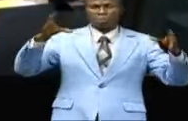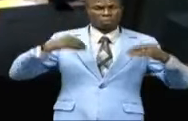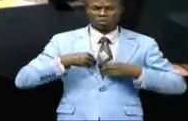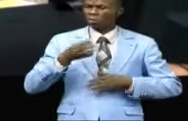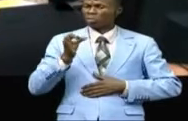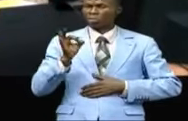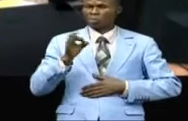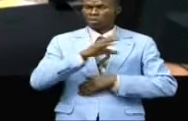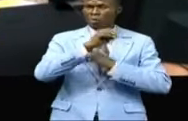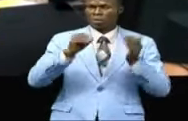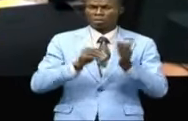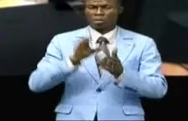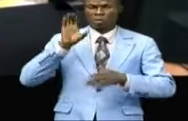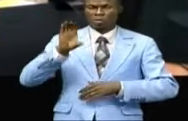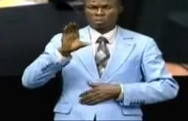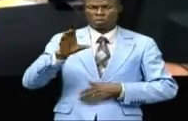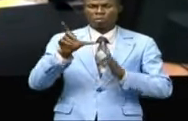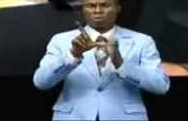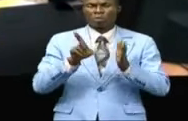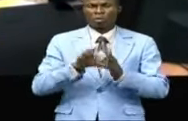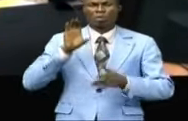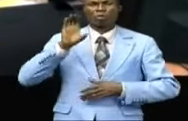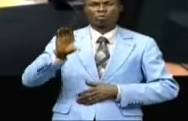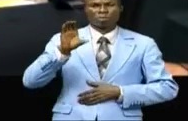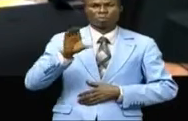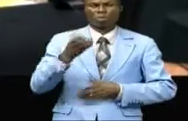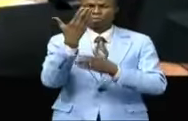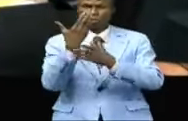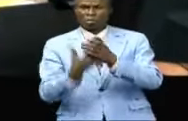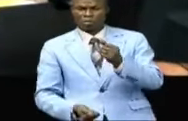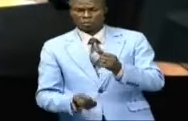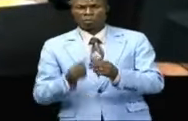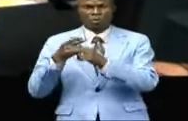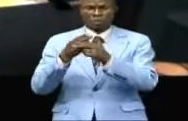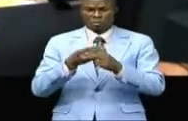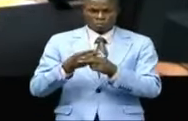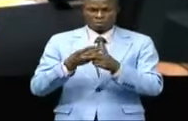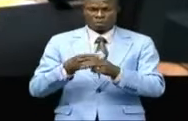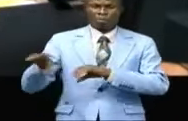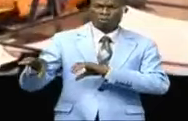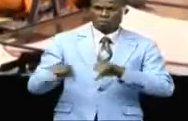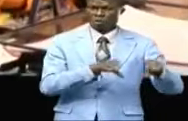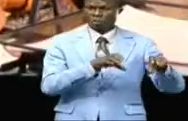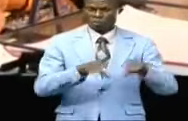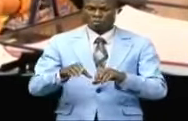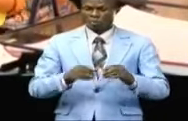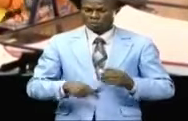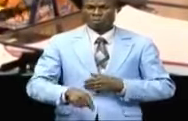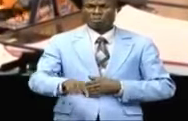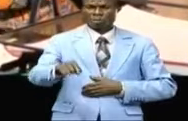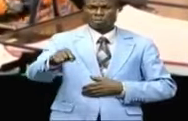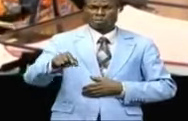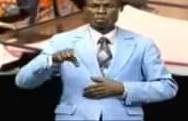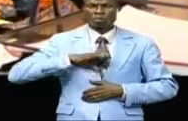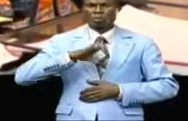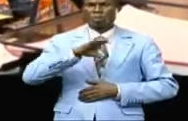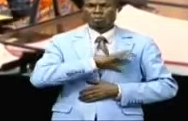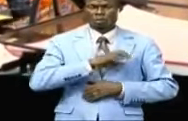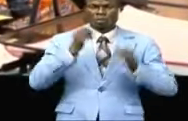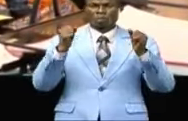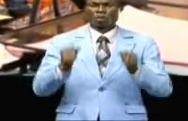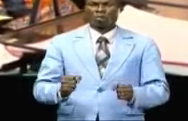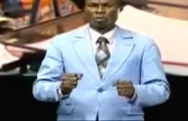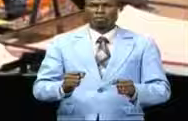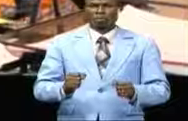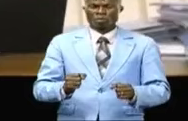centrale, comme l'exige la loi bancaire, et de l'absence de contrôle des actions en cours, les comités de